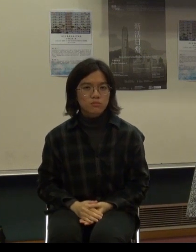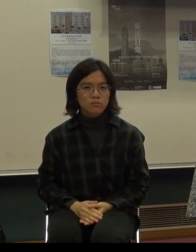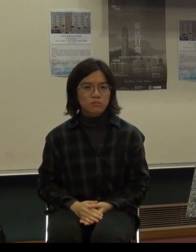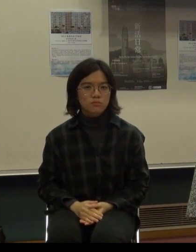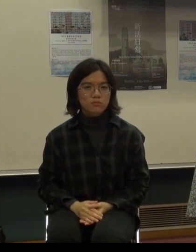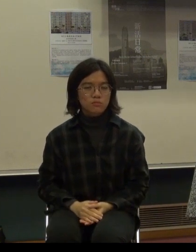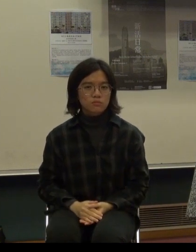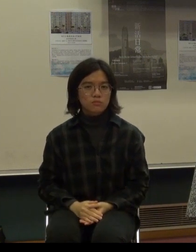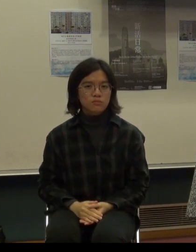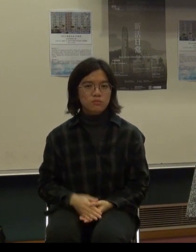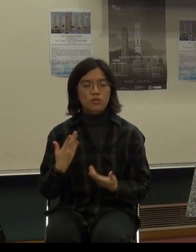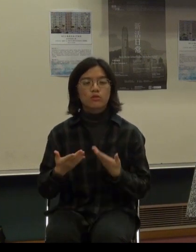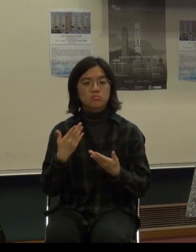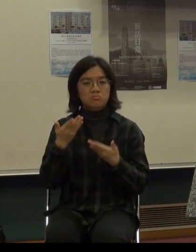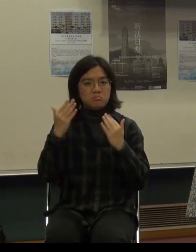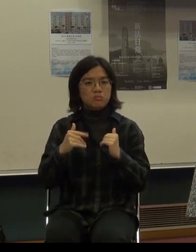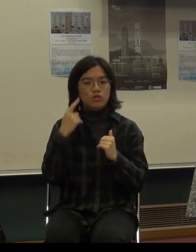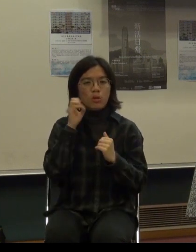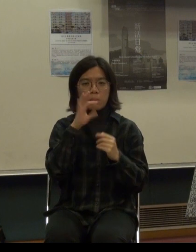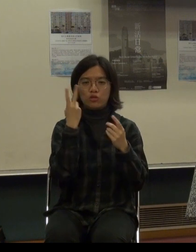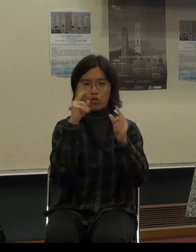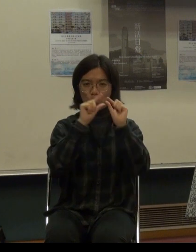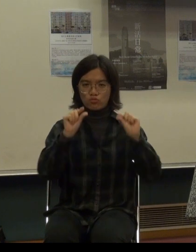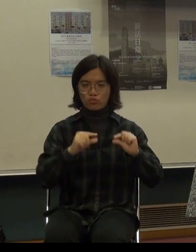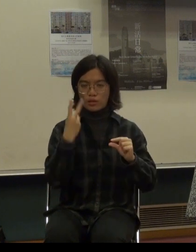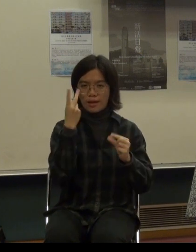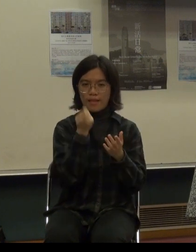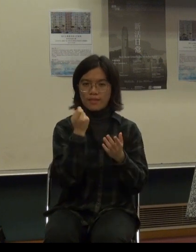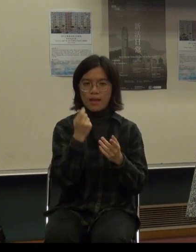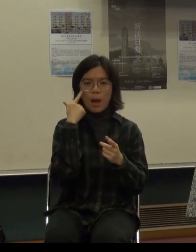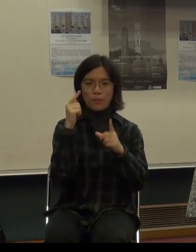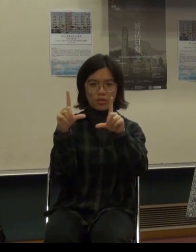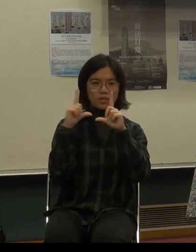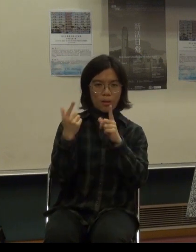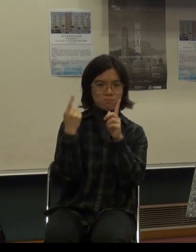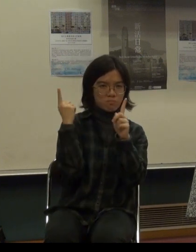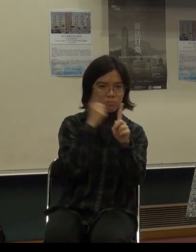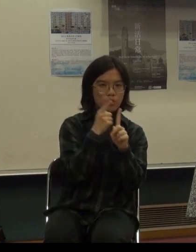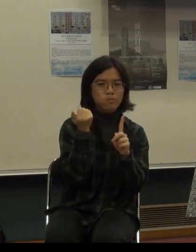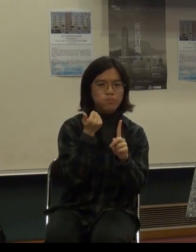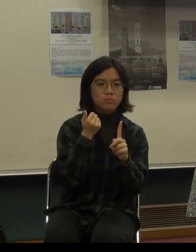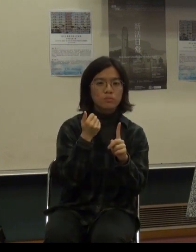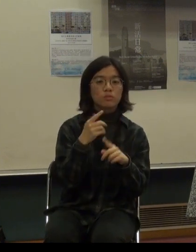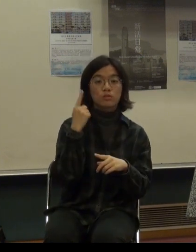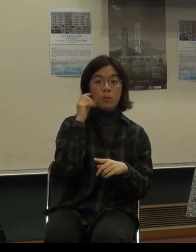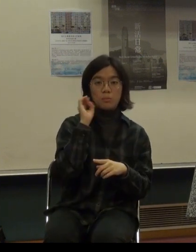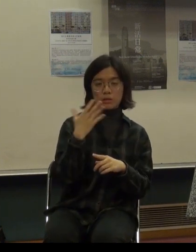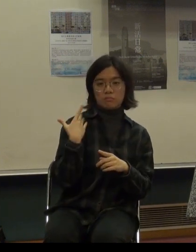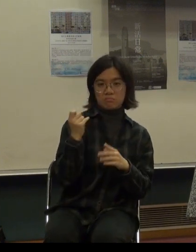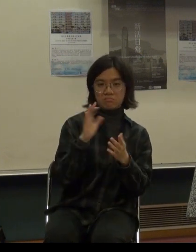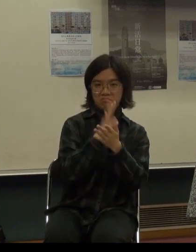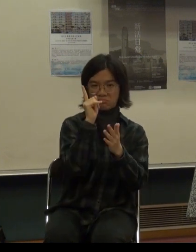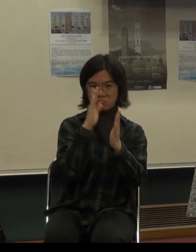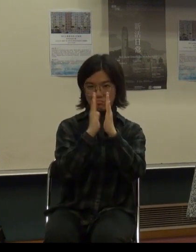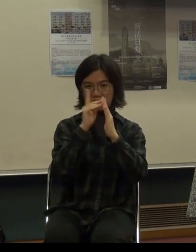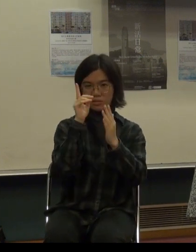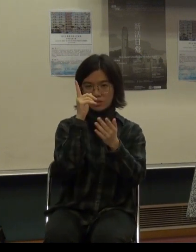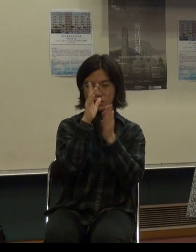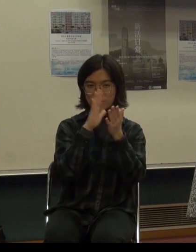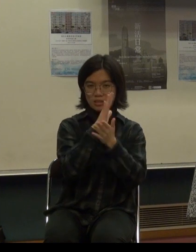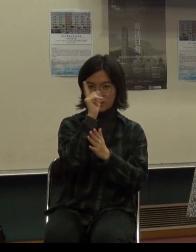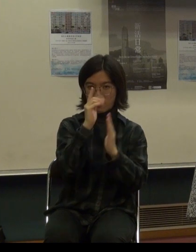答到我想知道嘅問題。第一咧，喺呢100年裏邊咧，仲有冇古典主義嘅建